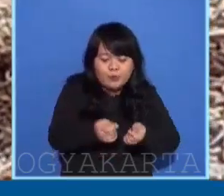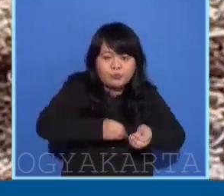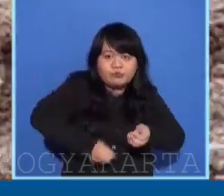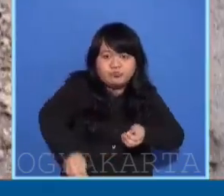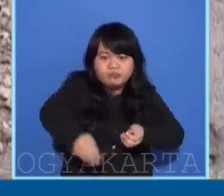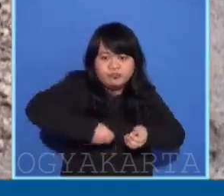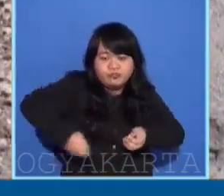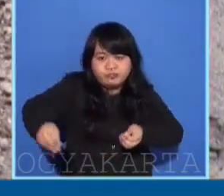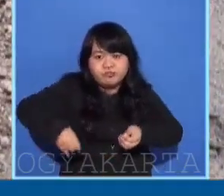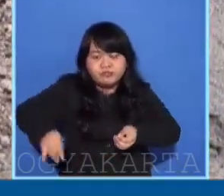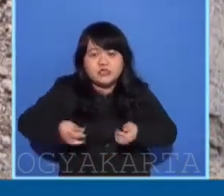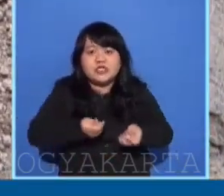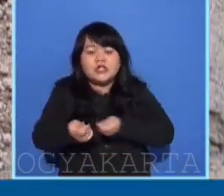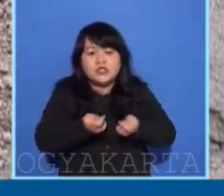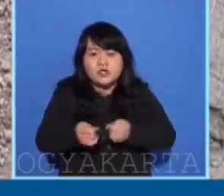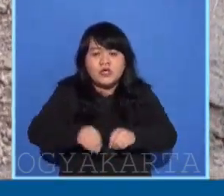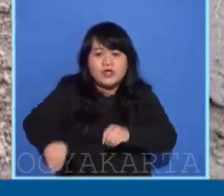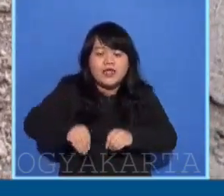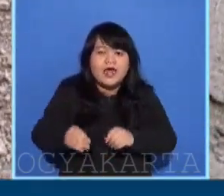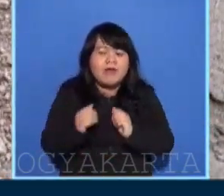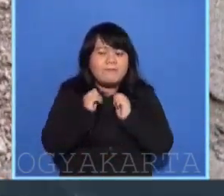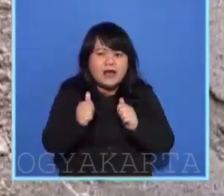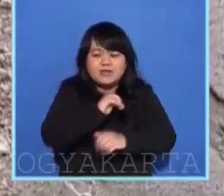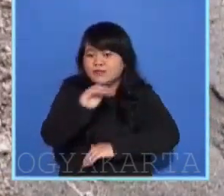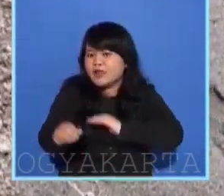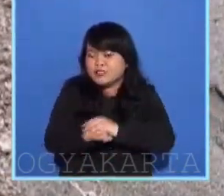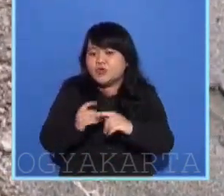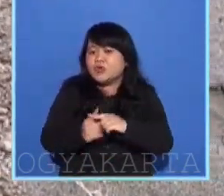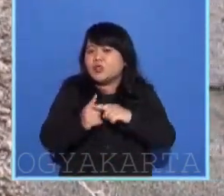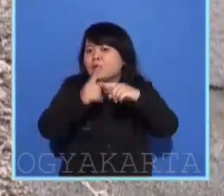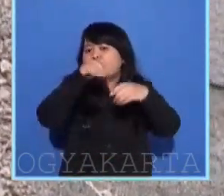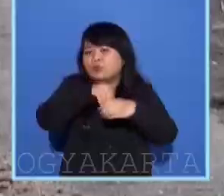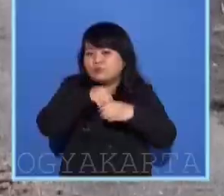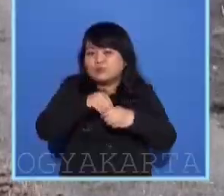mil asiling Bud tanemanah tetanen saget Sae Kang nambah wultu keluar